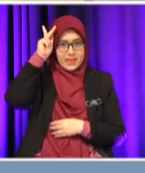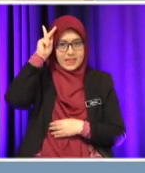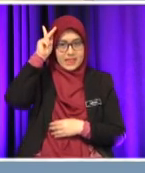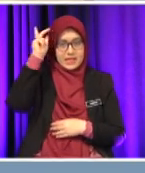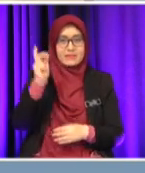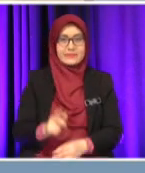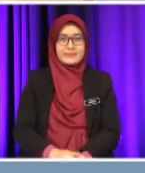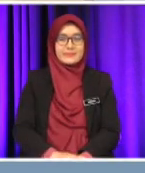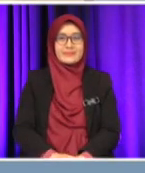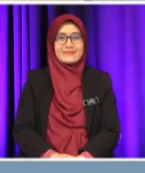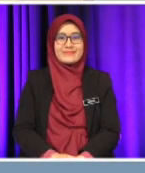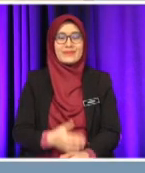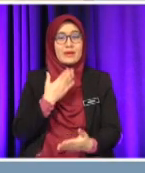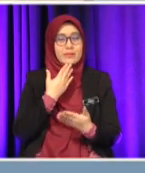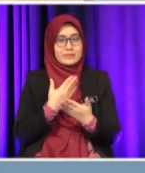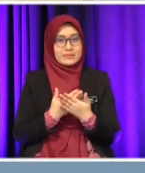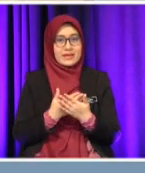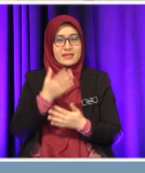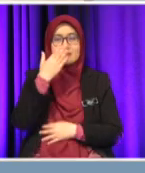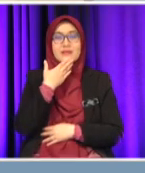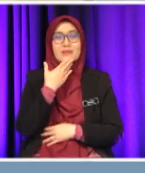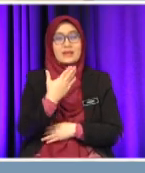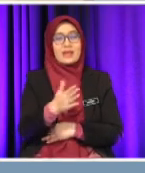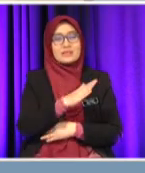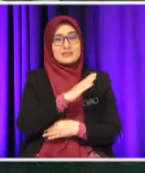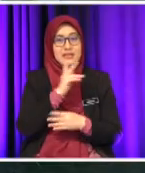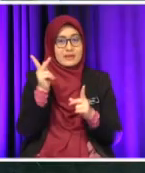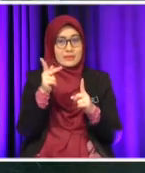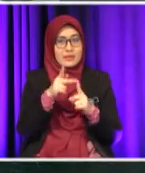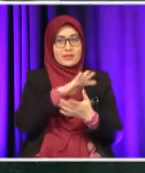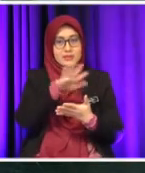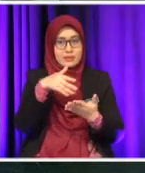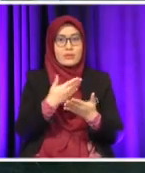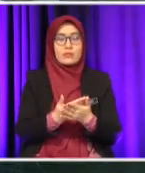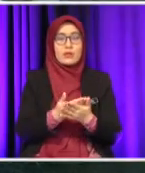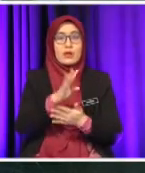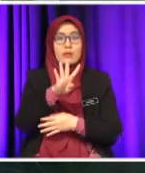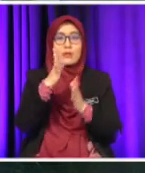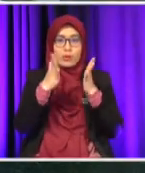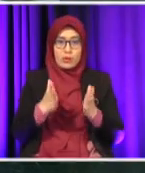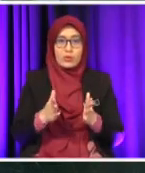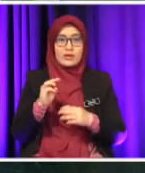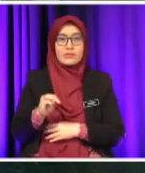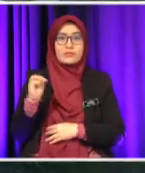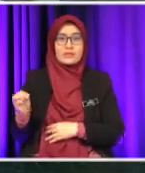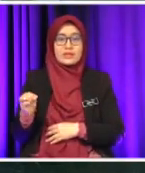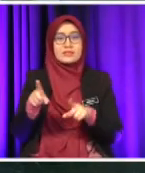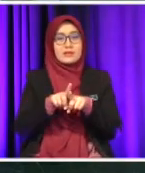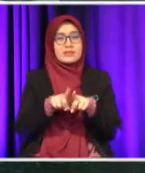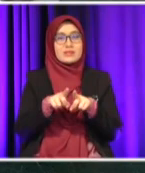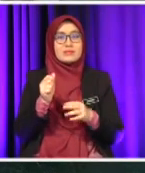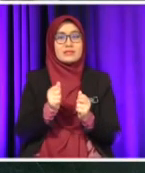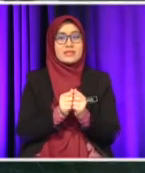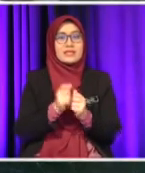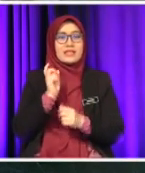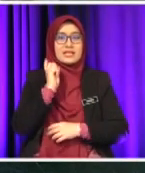Oke Baik terima kasih kepada keempat 44 murid kita yang sudah bersama dengan kita hari ini saya tengok